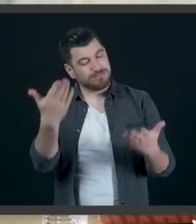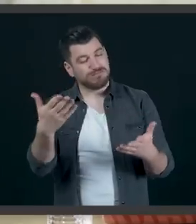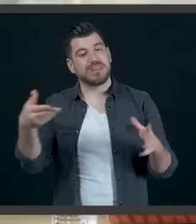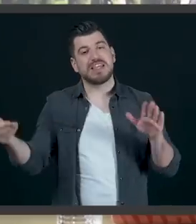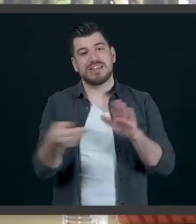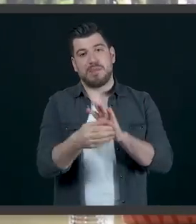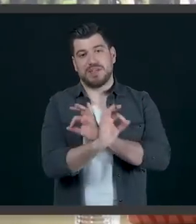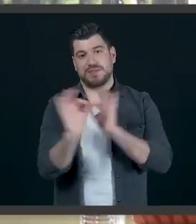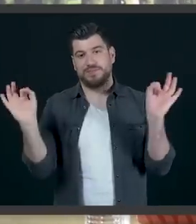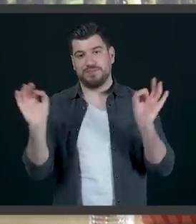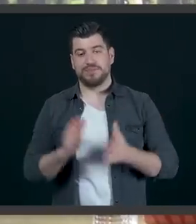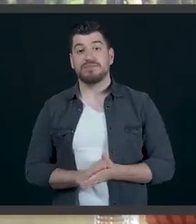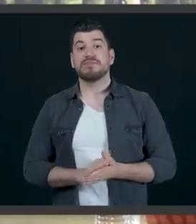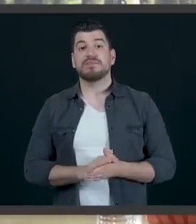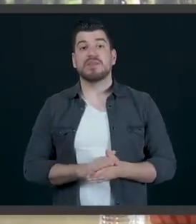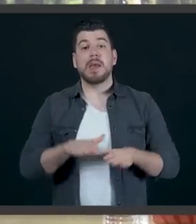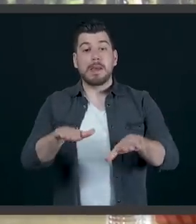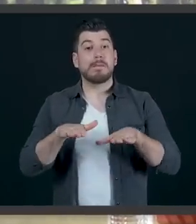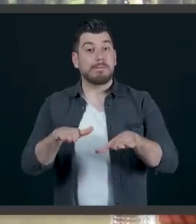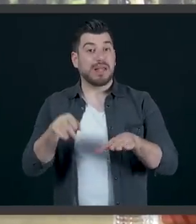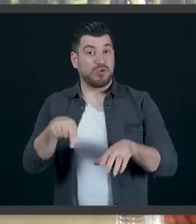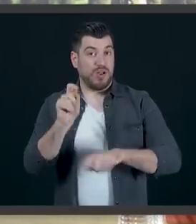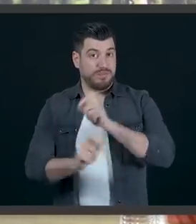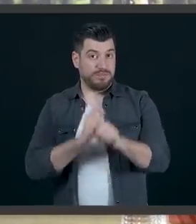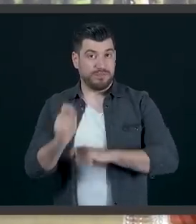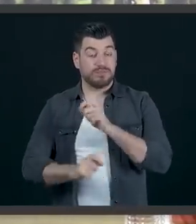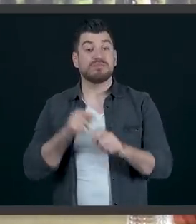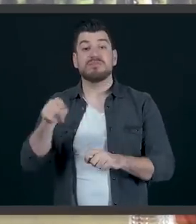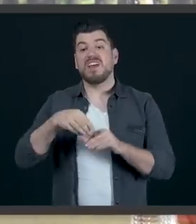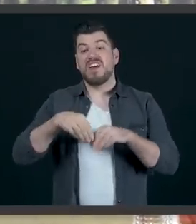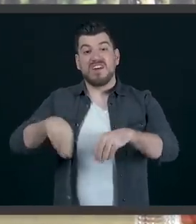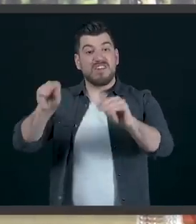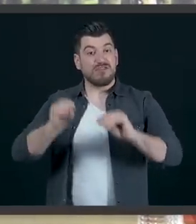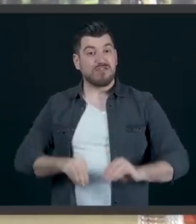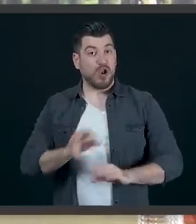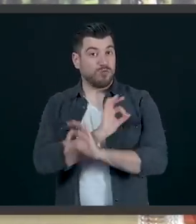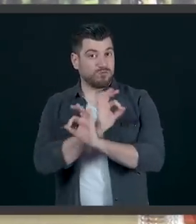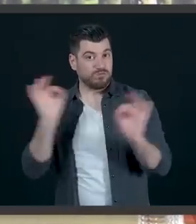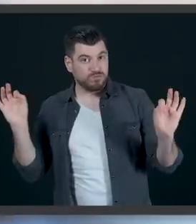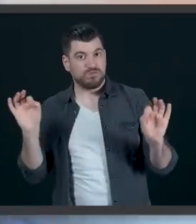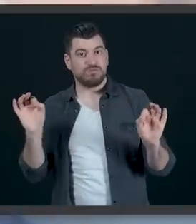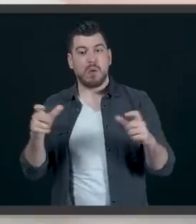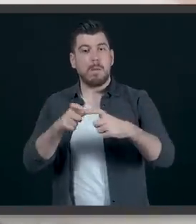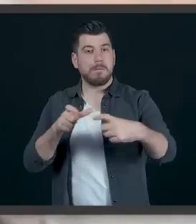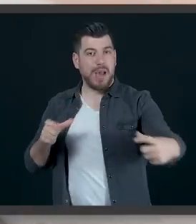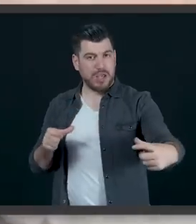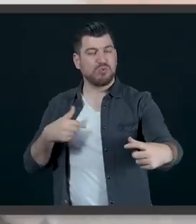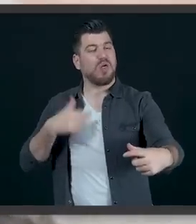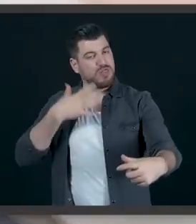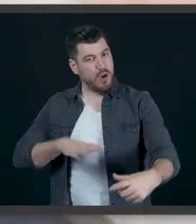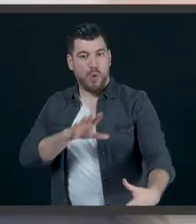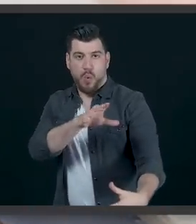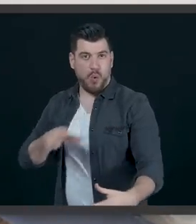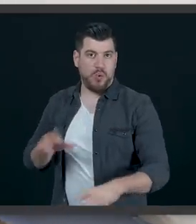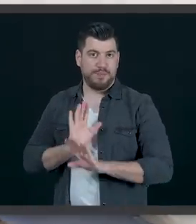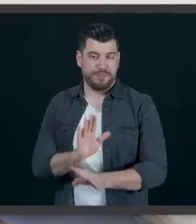μας. Και πάμε να ετοιμάσουμε την πίτα μας. Η γέμισή μας είναι έτοιμη, περιμένει στην άκρη. Έχω πάρει ένα ωραίο φύλλο κρούστας εδώ πέρα, ένα πακέτο, ολόκληρο